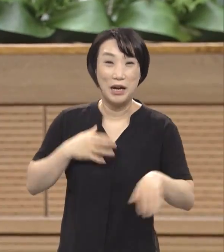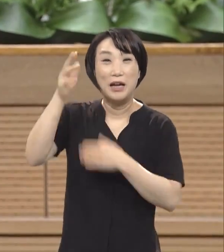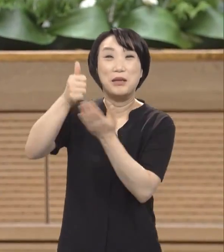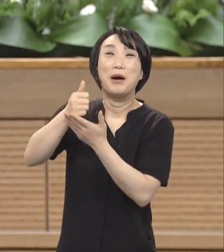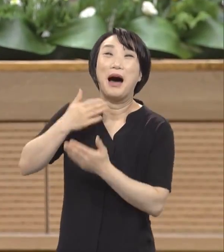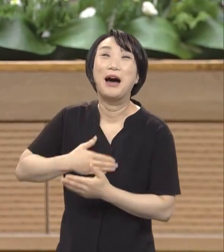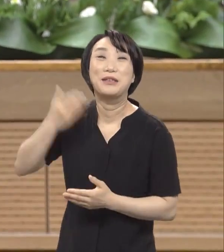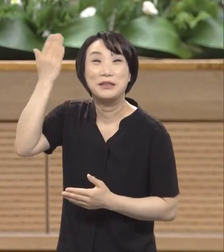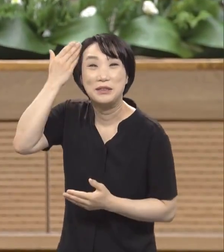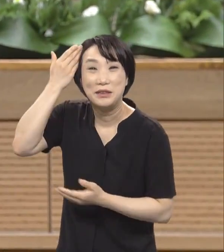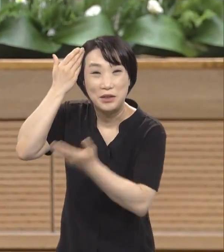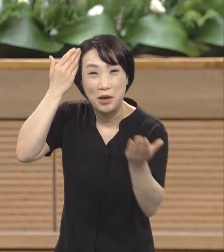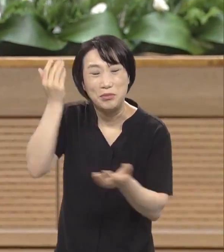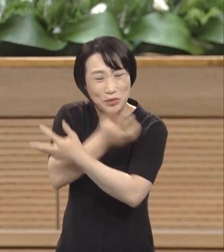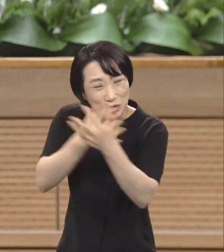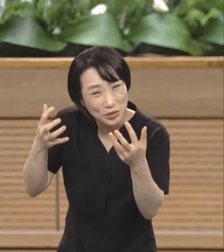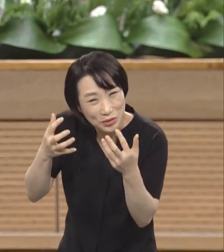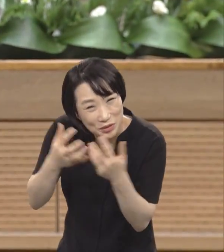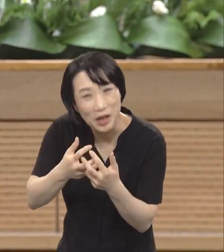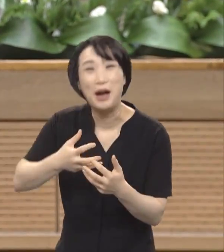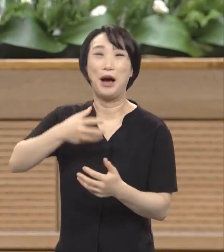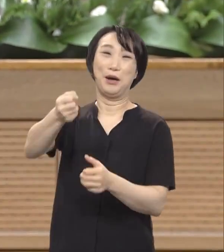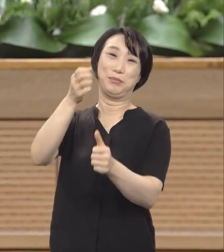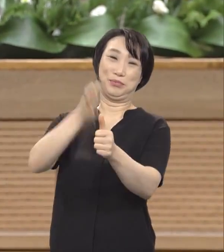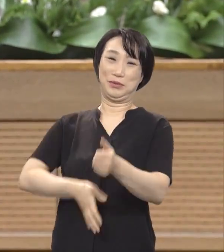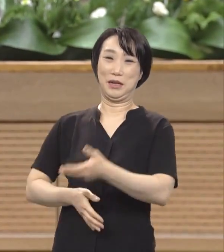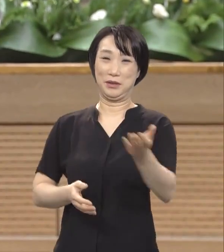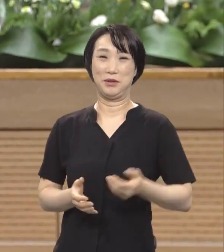하나님을 아는 지식이 풍부해야 한다.